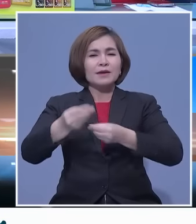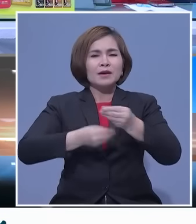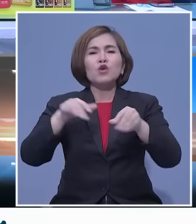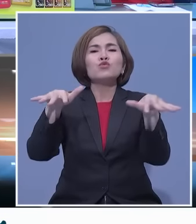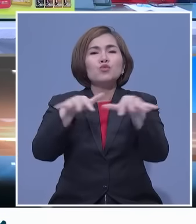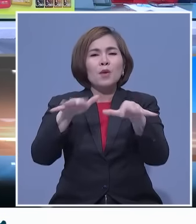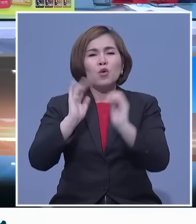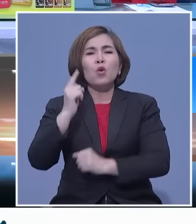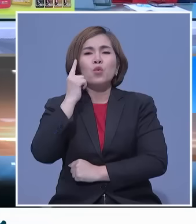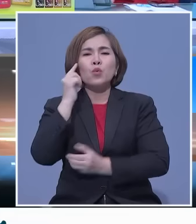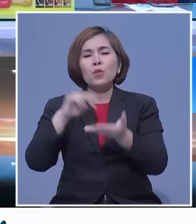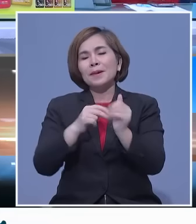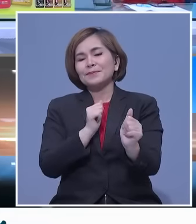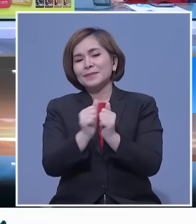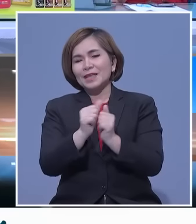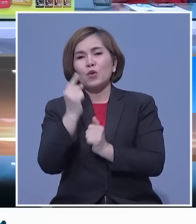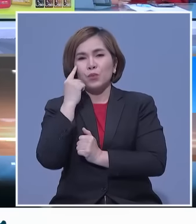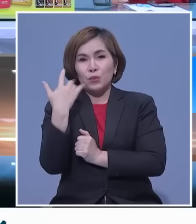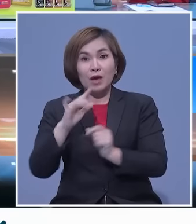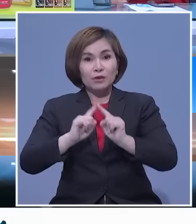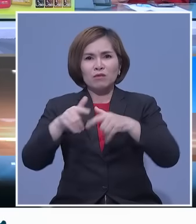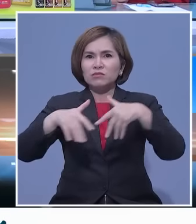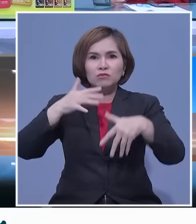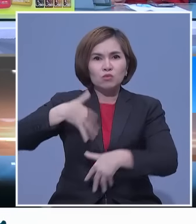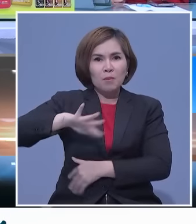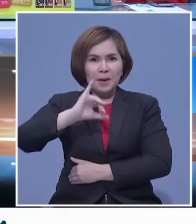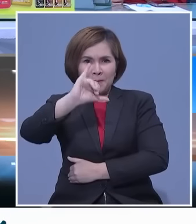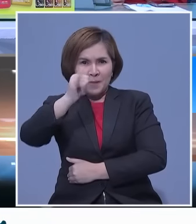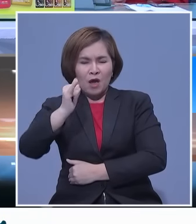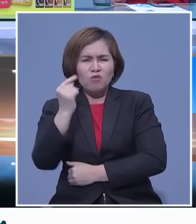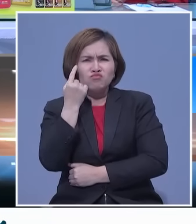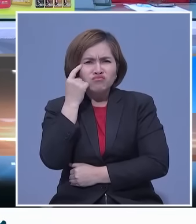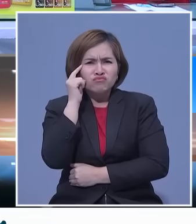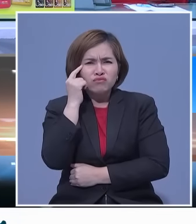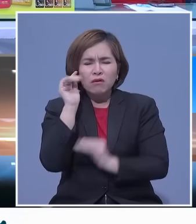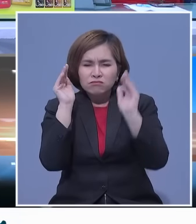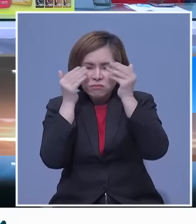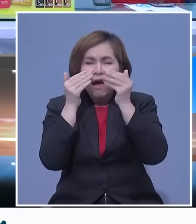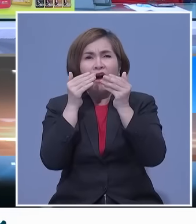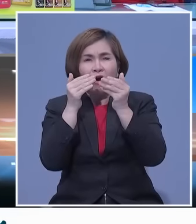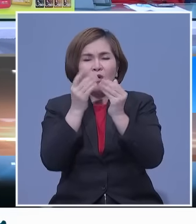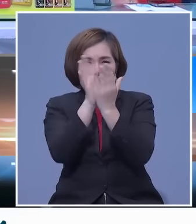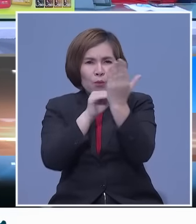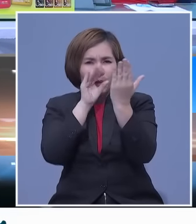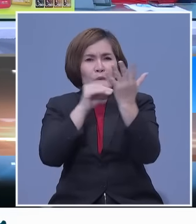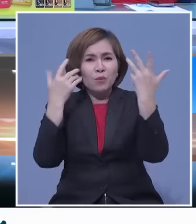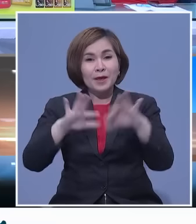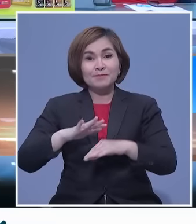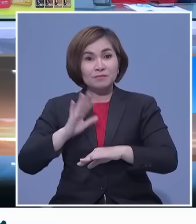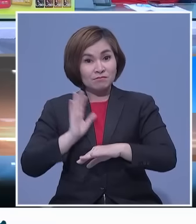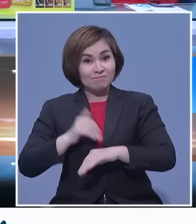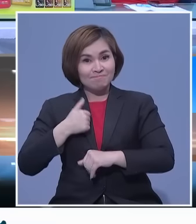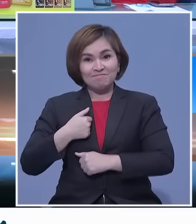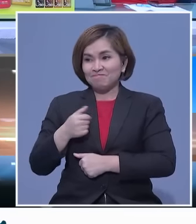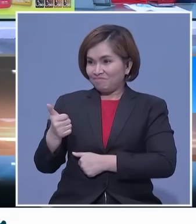คือคนที่รู้ก็อาจจะเท่าทันแต่ต้องบอกว่าพี่น้องประชาชนบางส่วนท่านไม่รู้จริงๆนะอก็อบรมไปอบรมแล้วเก่งใช่มั้ย